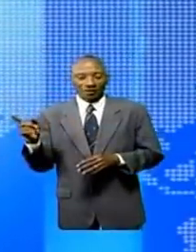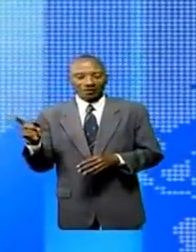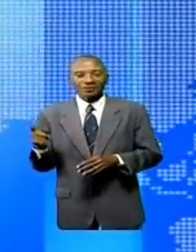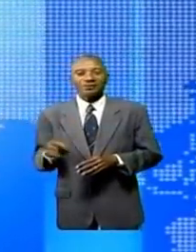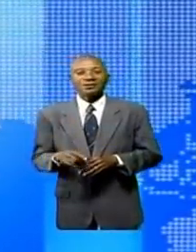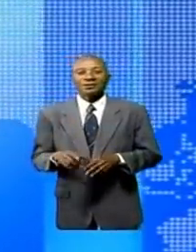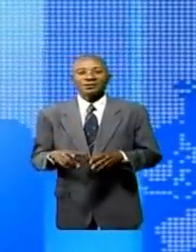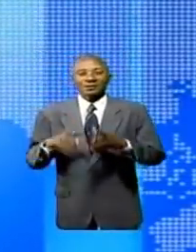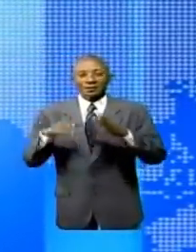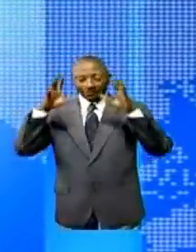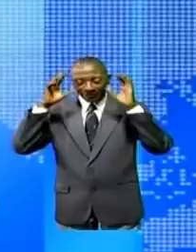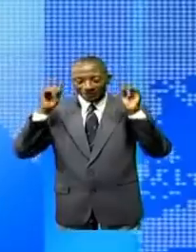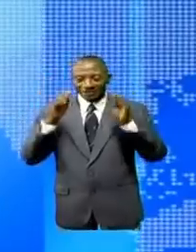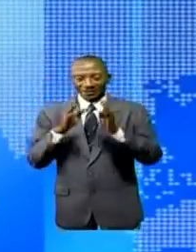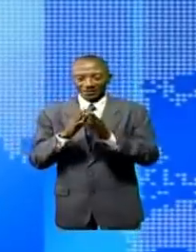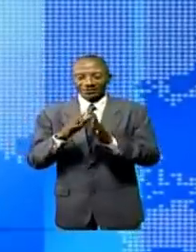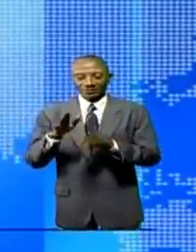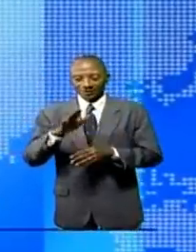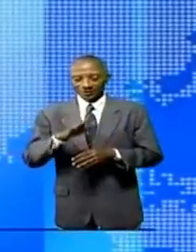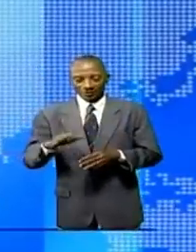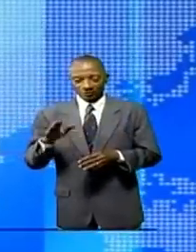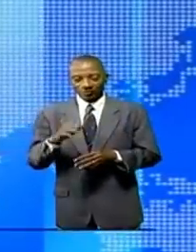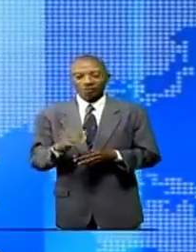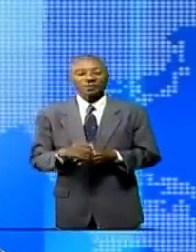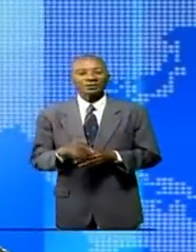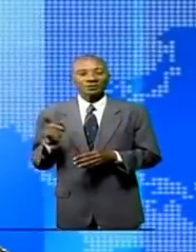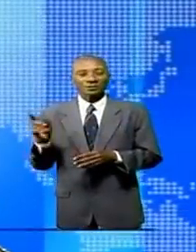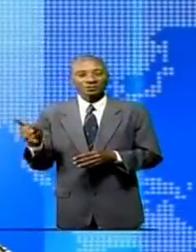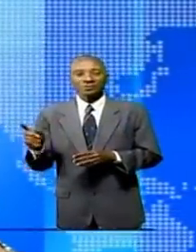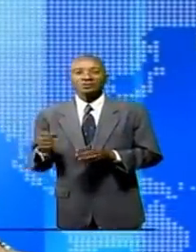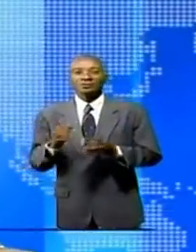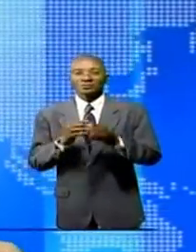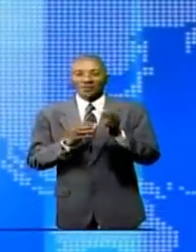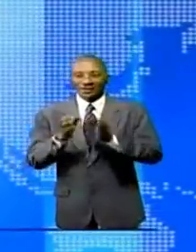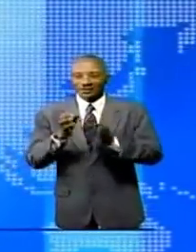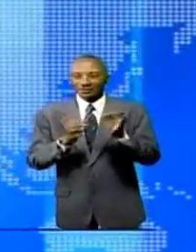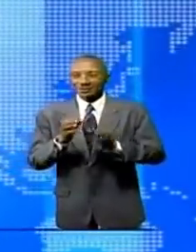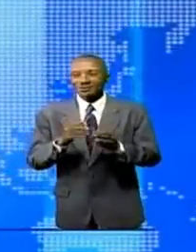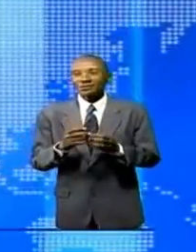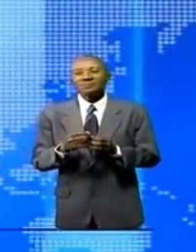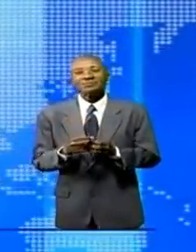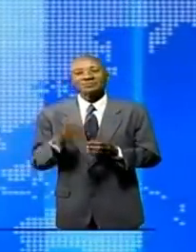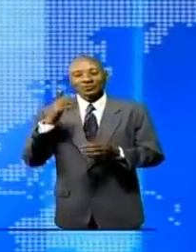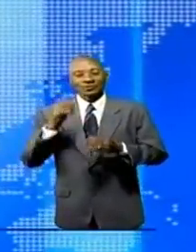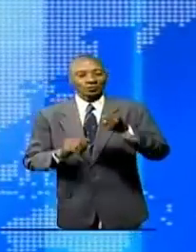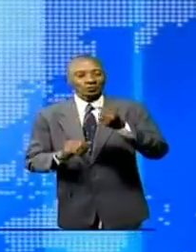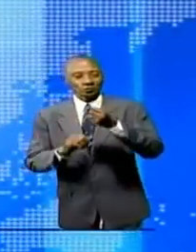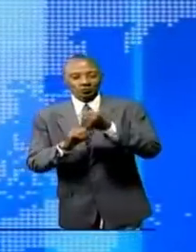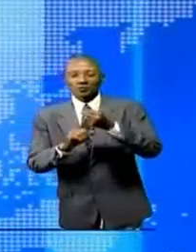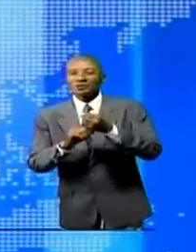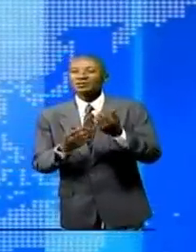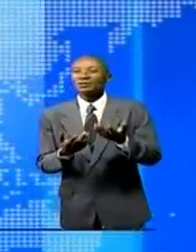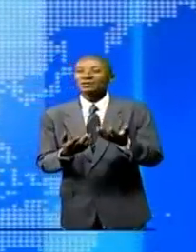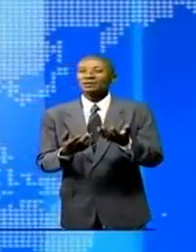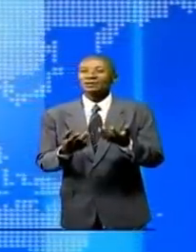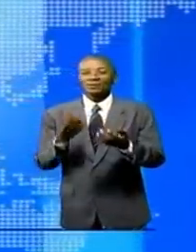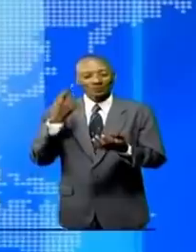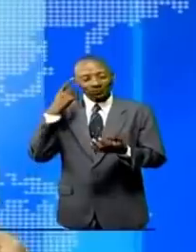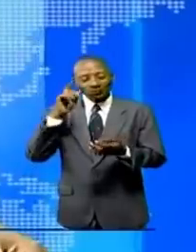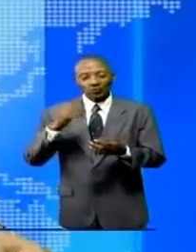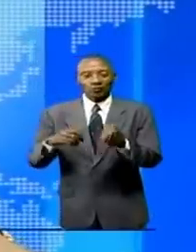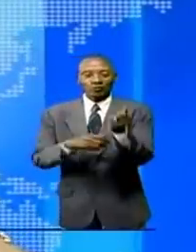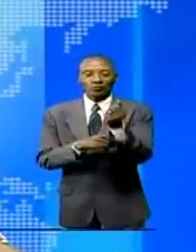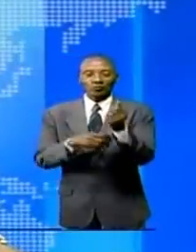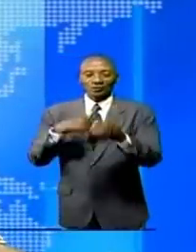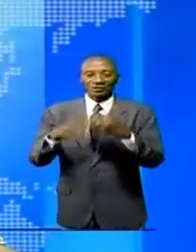vient d'organiser un petit déjeuner spécial au Pullman Hotel avec tous les patrons des médias et professionnels de la presse. Il est